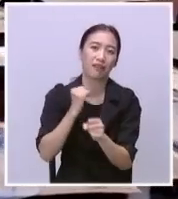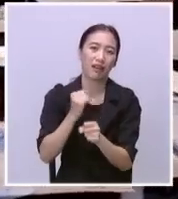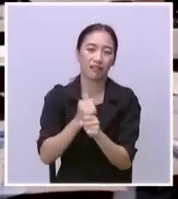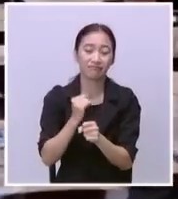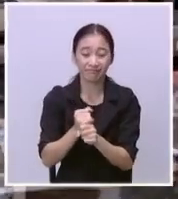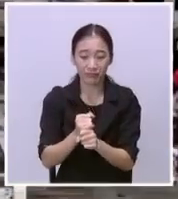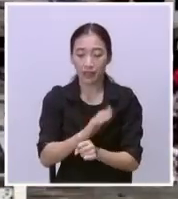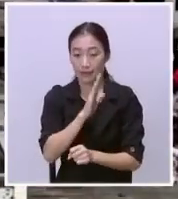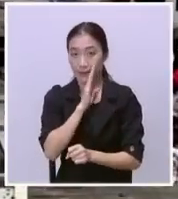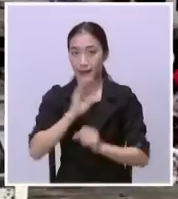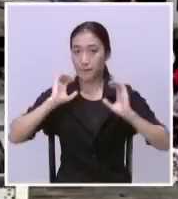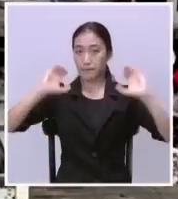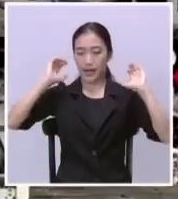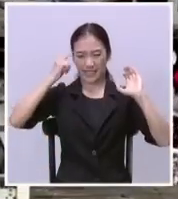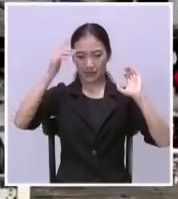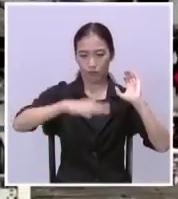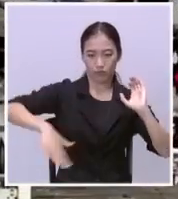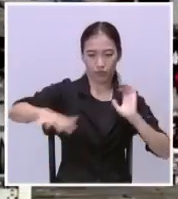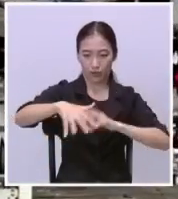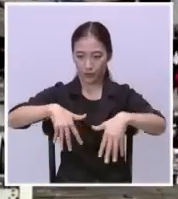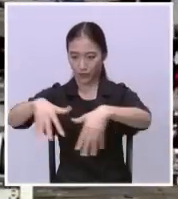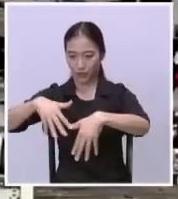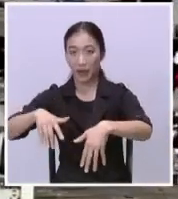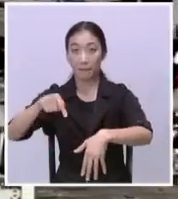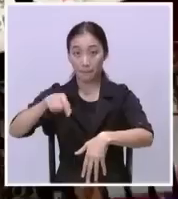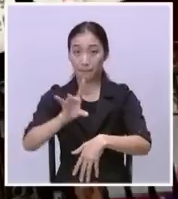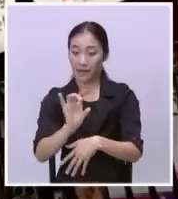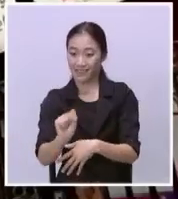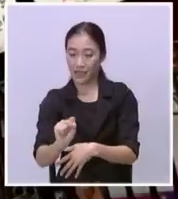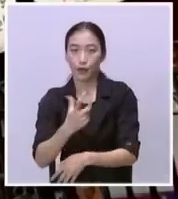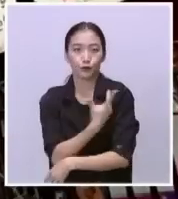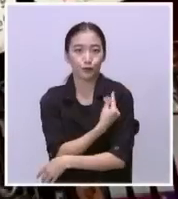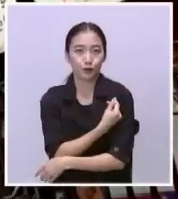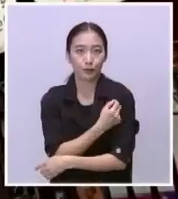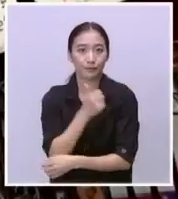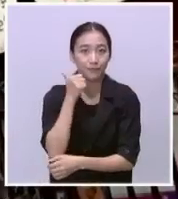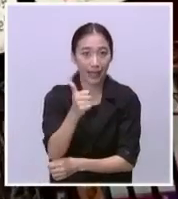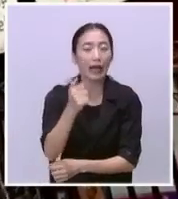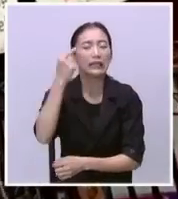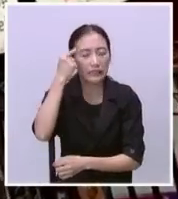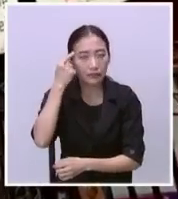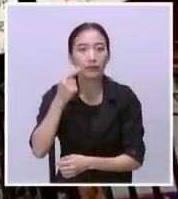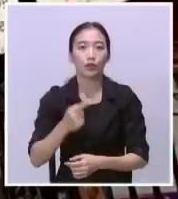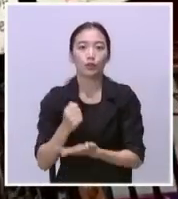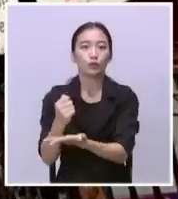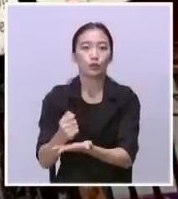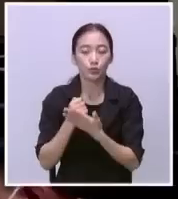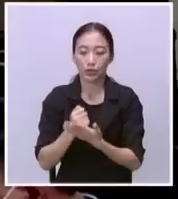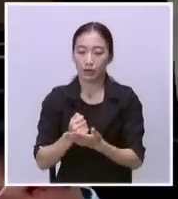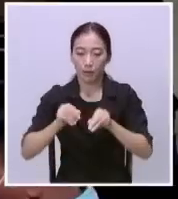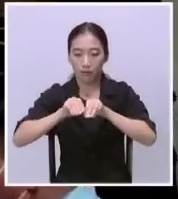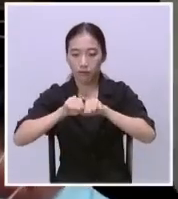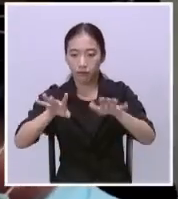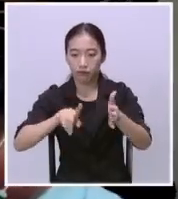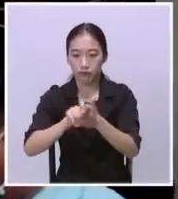าถ้าเกิดสามารถทำให้คนในสลัมส่วนใหญ่ฉีดวัคซีนป้องกันโควิด19ได้ก็อาจจะยับยั้งการระบาดในพื้นที่อื่นๆ